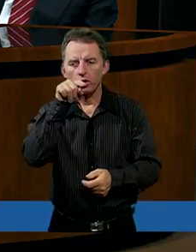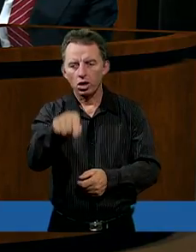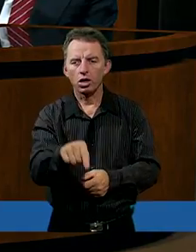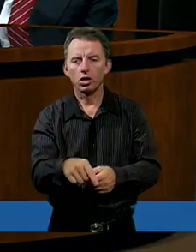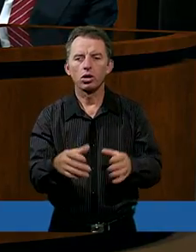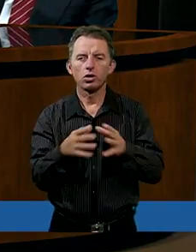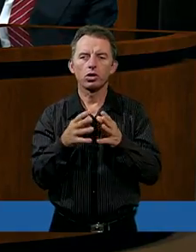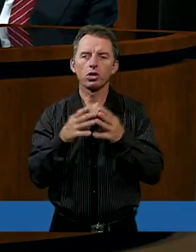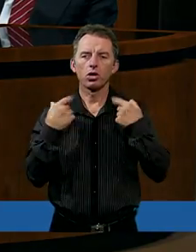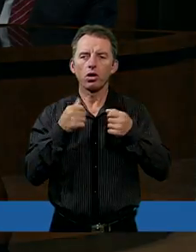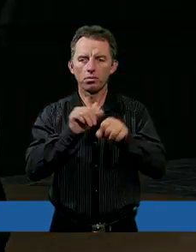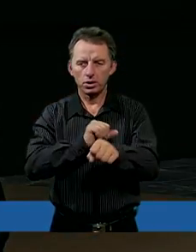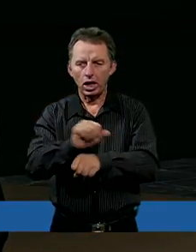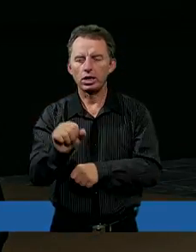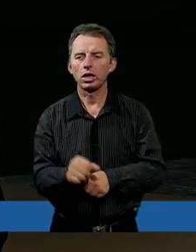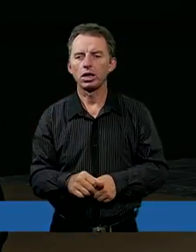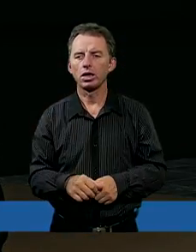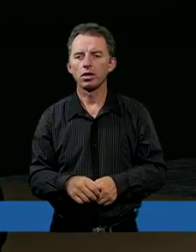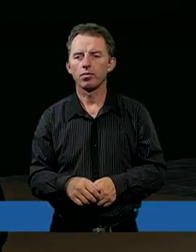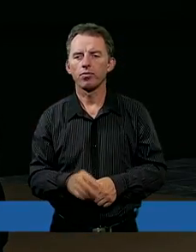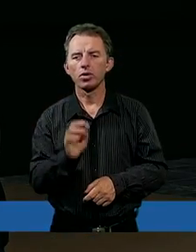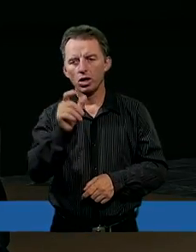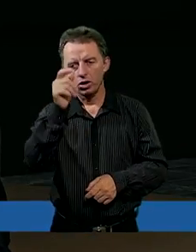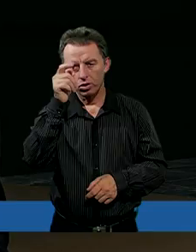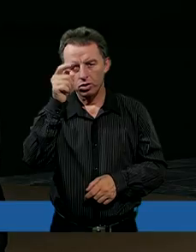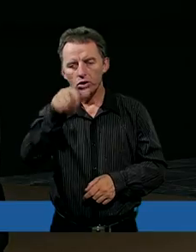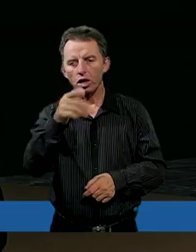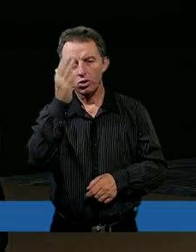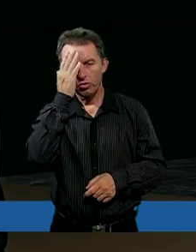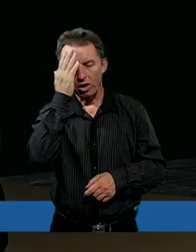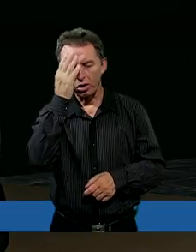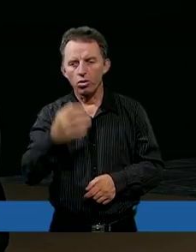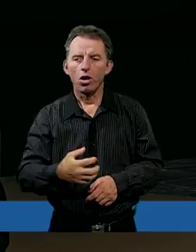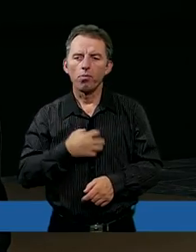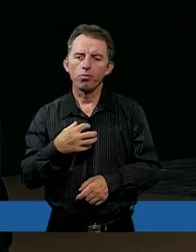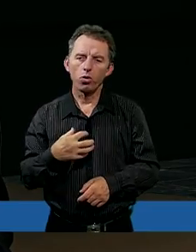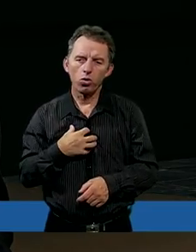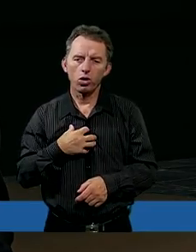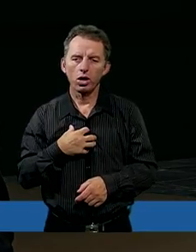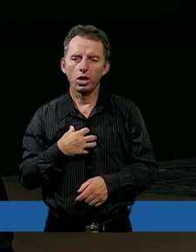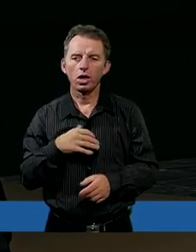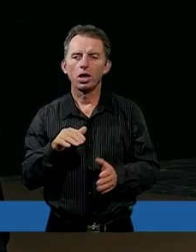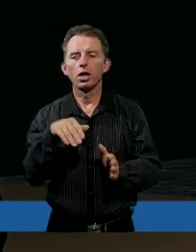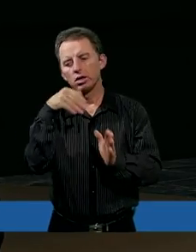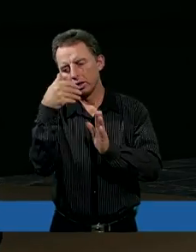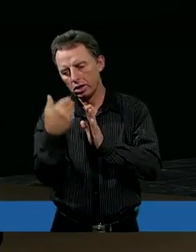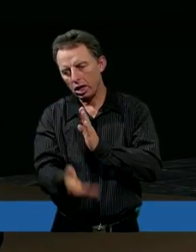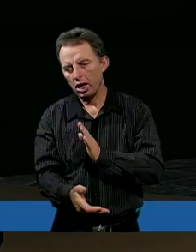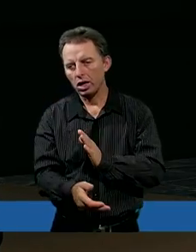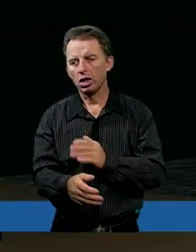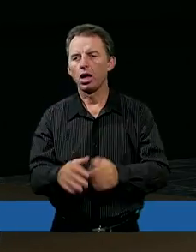10 grobów gdzieś tam jest. I ta świadomość tego bólu, tej poniewierki, ponadto zdrada